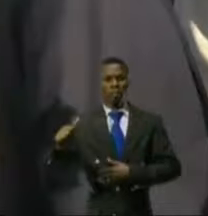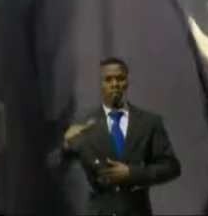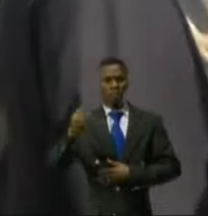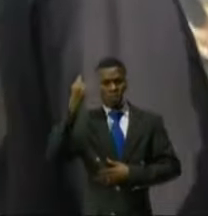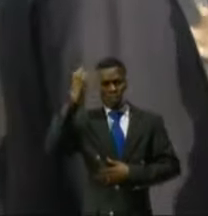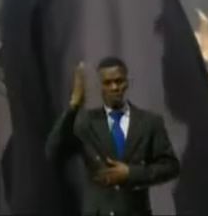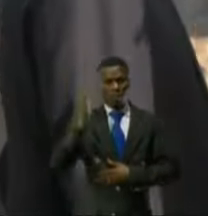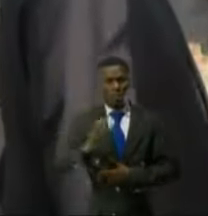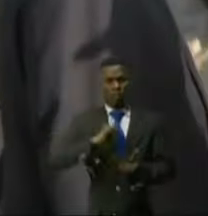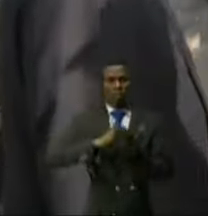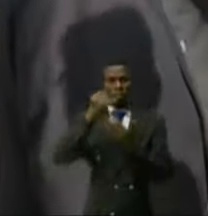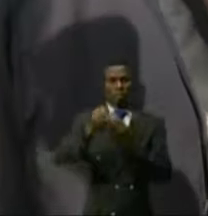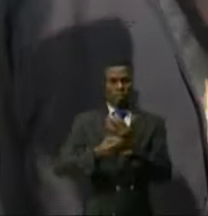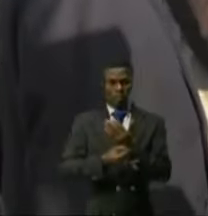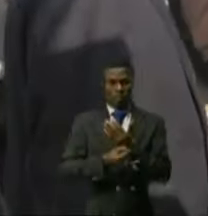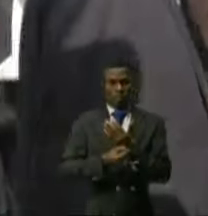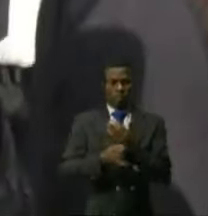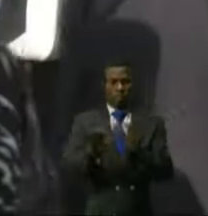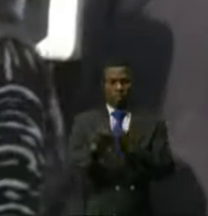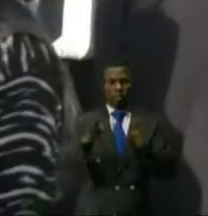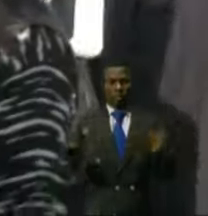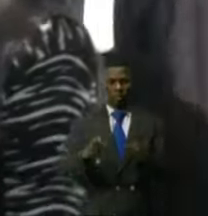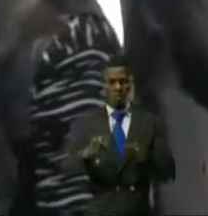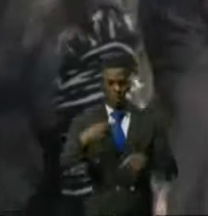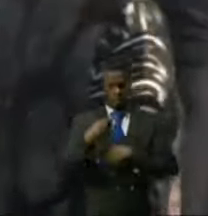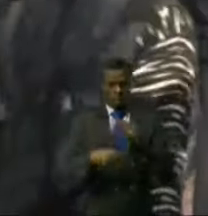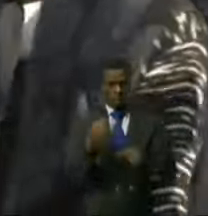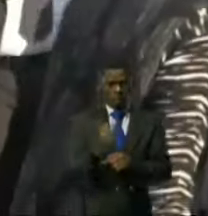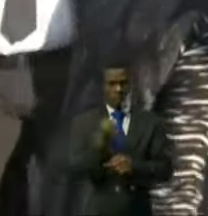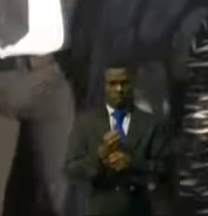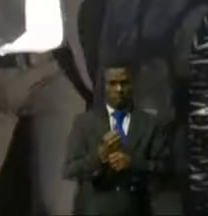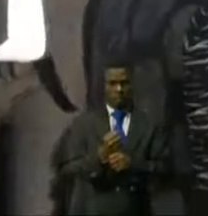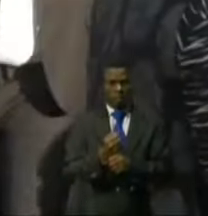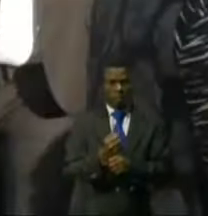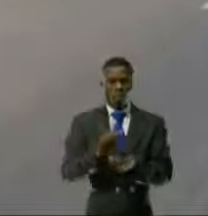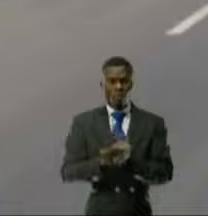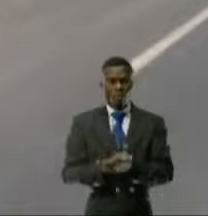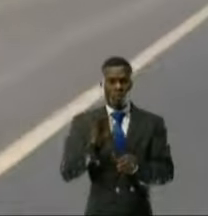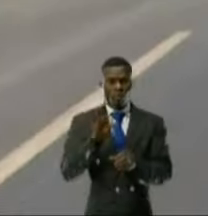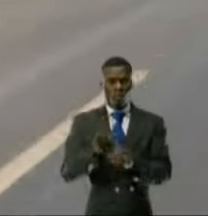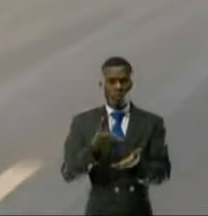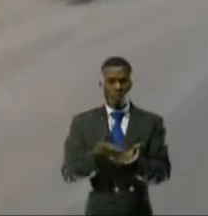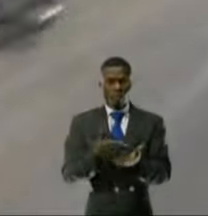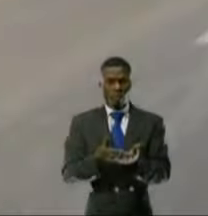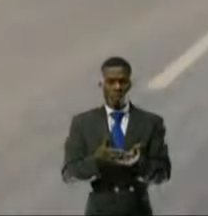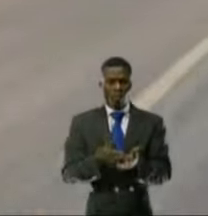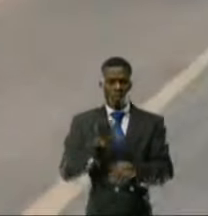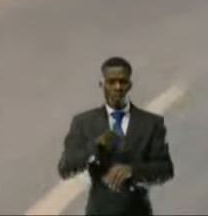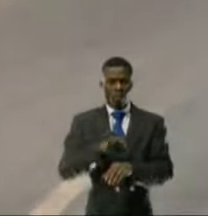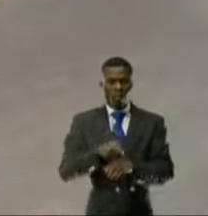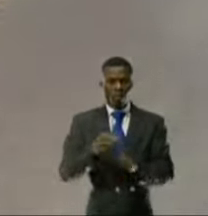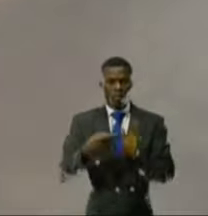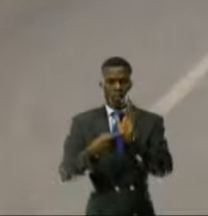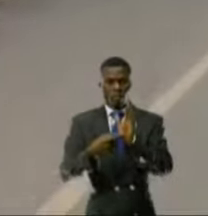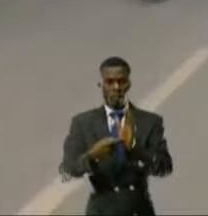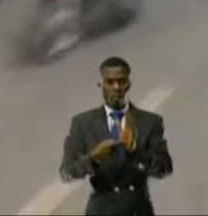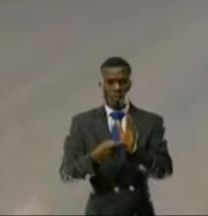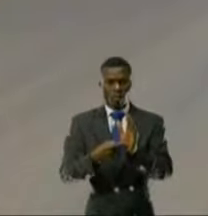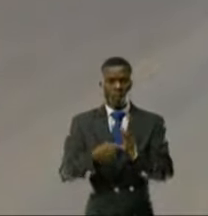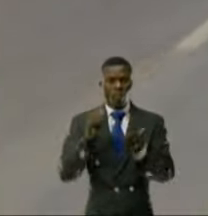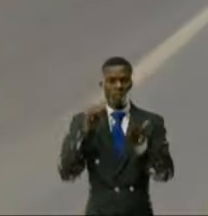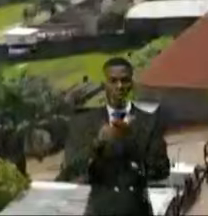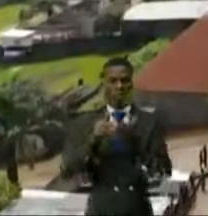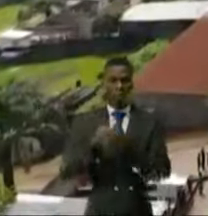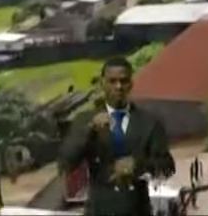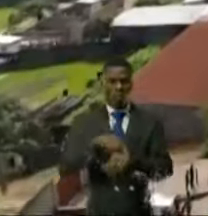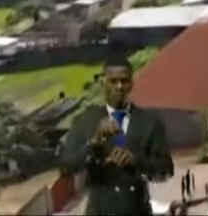initiateur du projet, à inaugurer son œuvre avant le début de son périple électoral. L'occasion faisant les larrons, la compression du